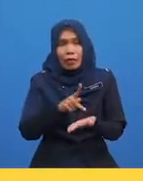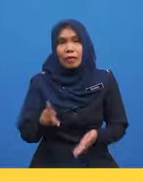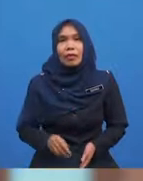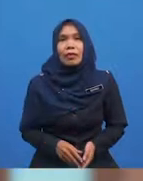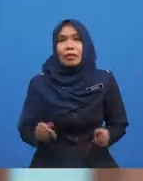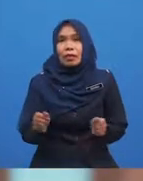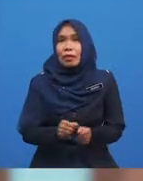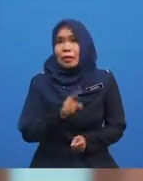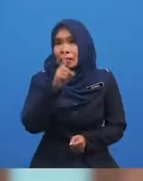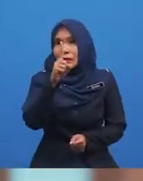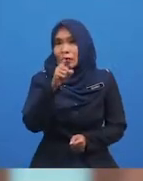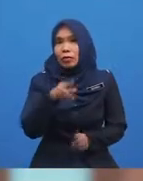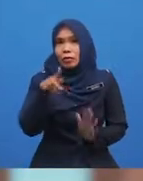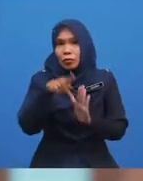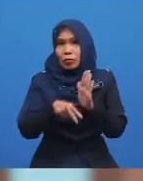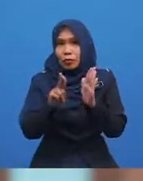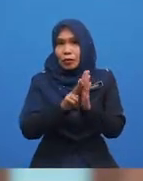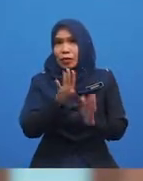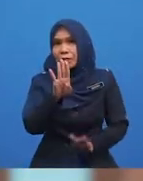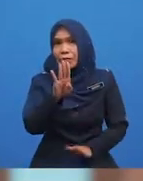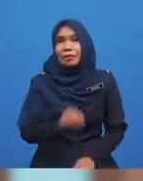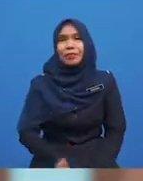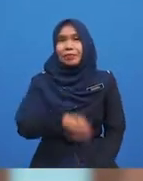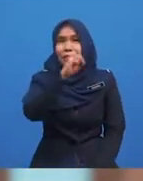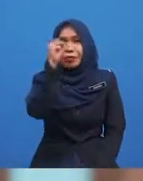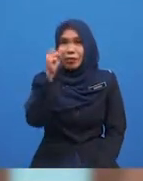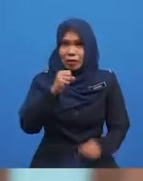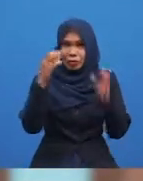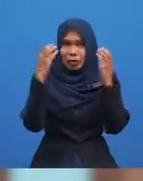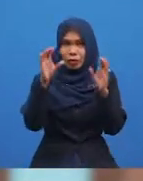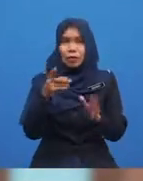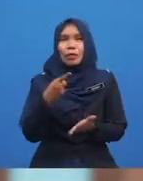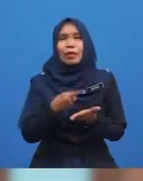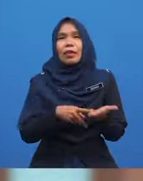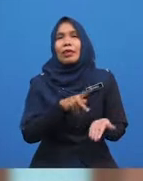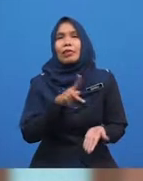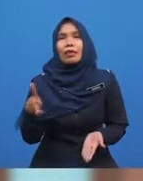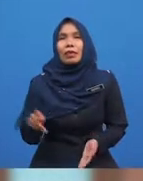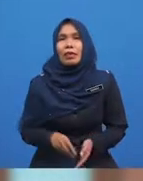1/4. Soalan cikgu, apakah perkaitan